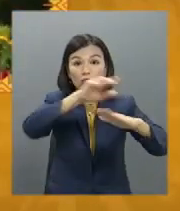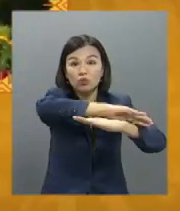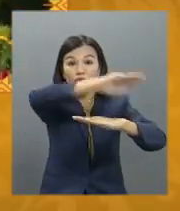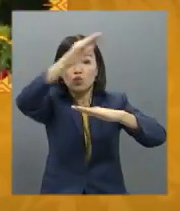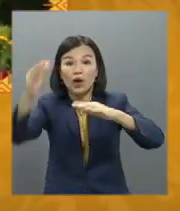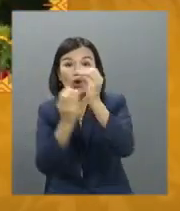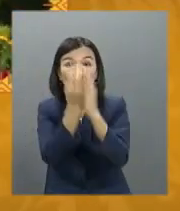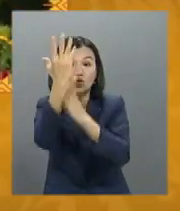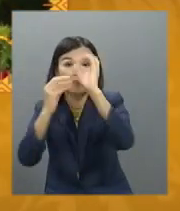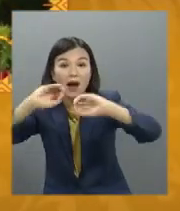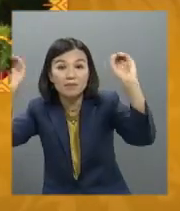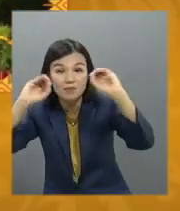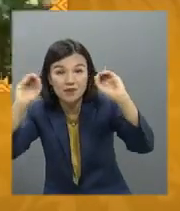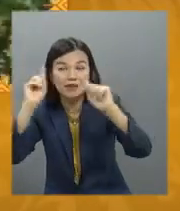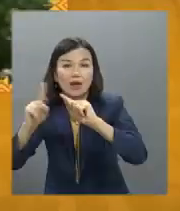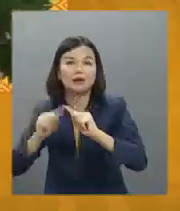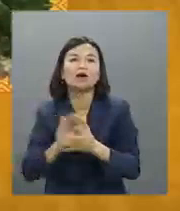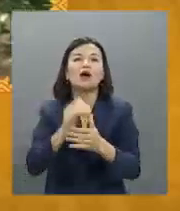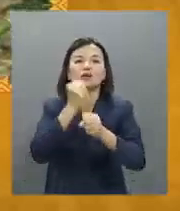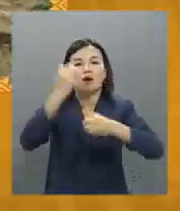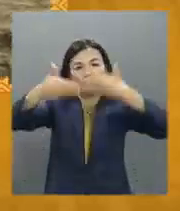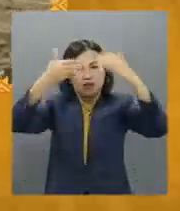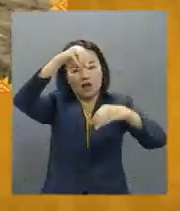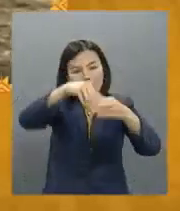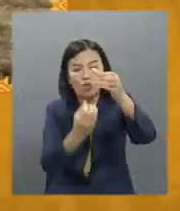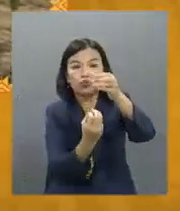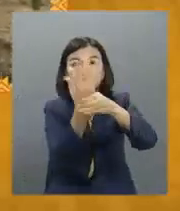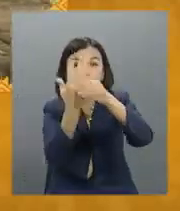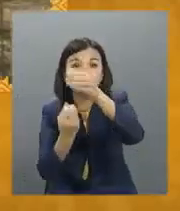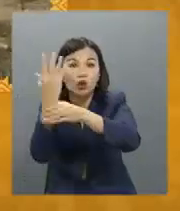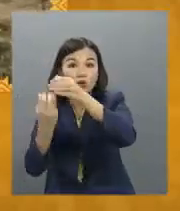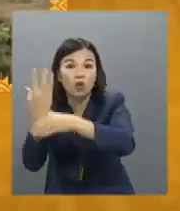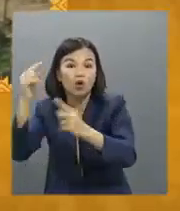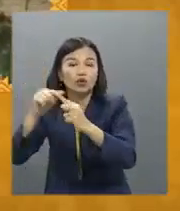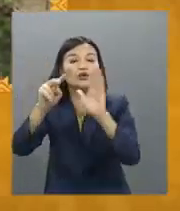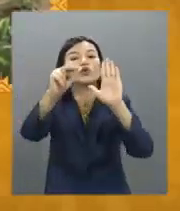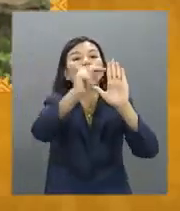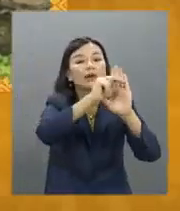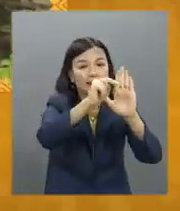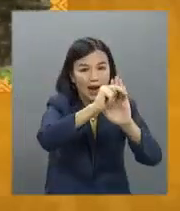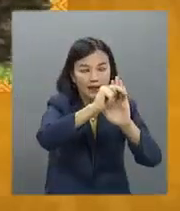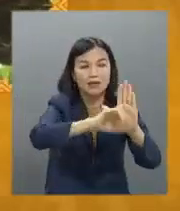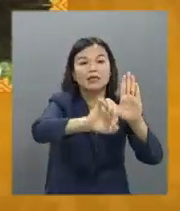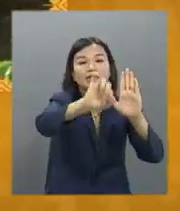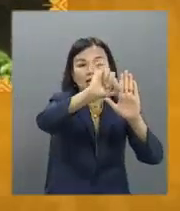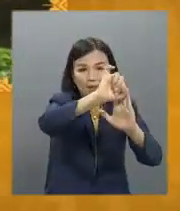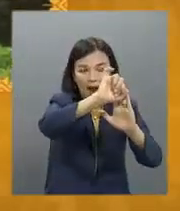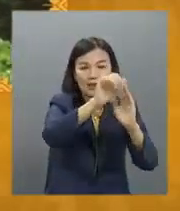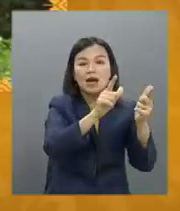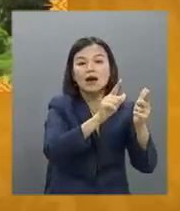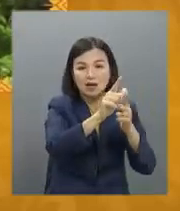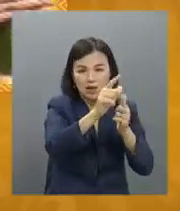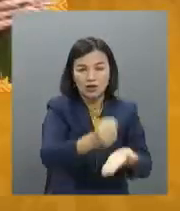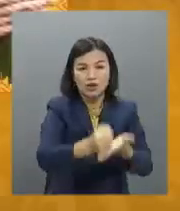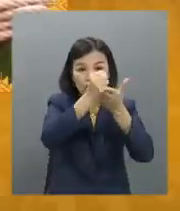ด้านปัญหาเขาหัวโล้นจิตอาสาภัยพิบัติจัดกิจกรรมปลูกป่าในพื้นที่ต้นน้ำเช่นจังหวัดน่านเ